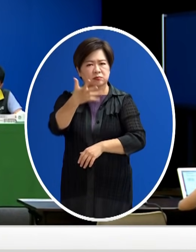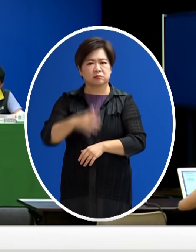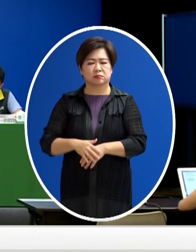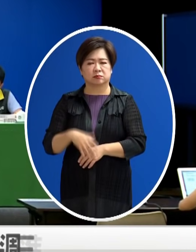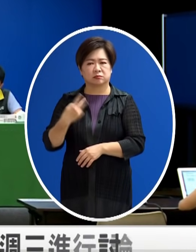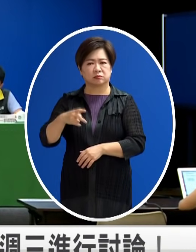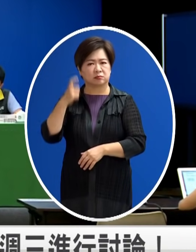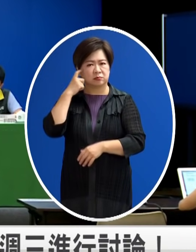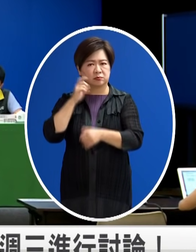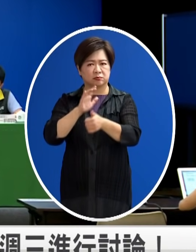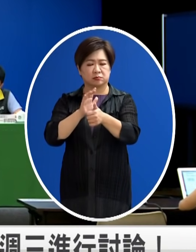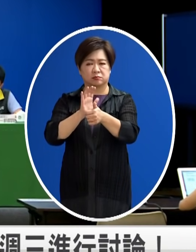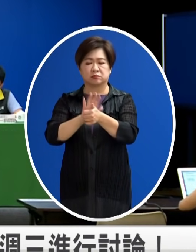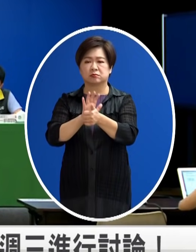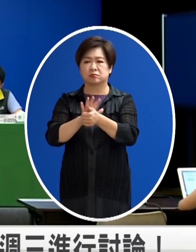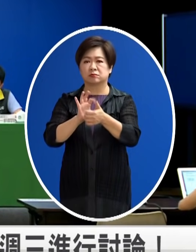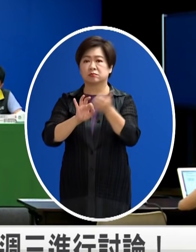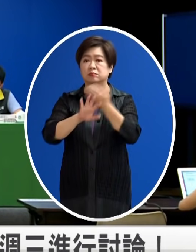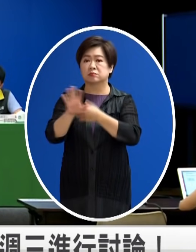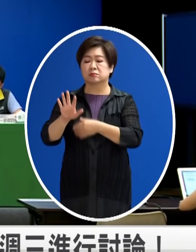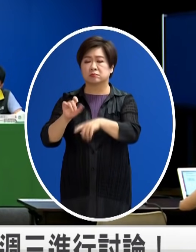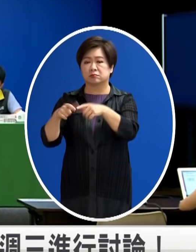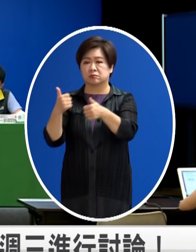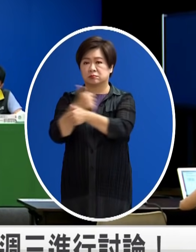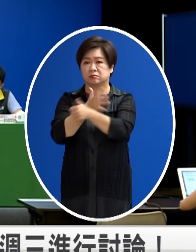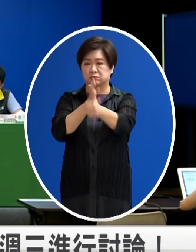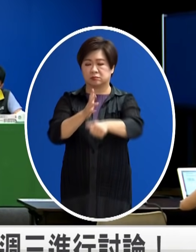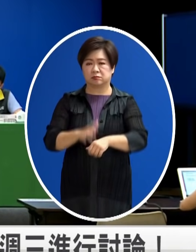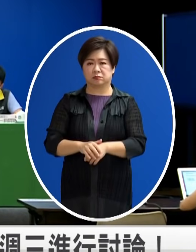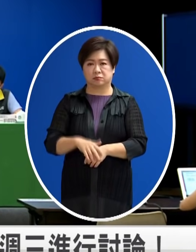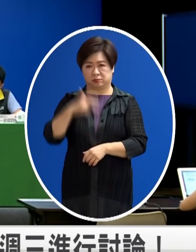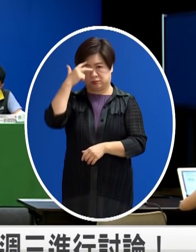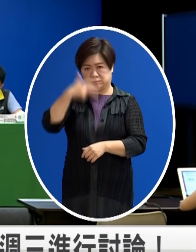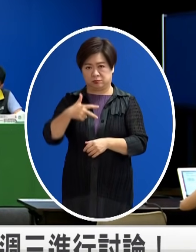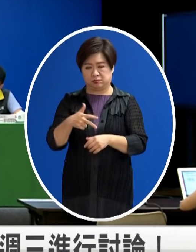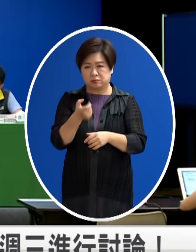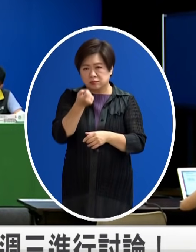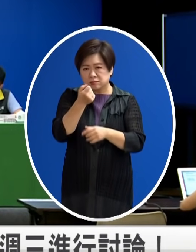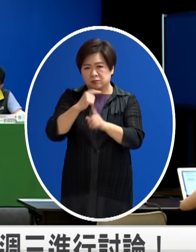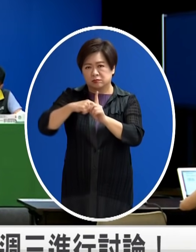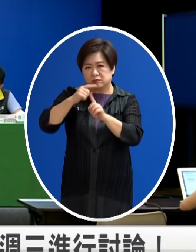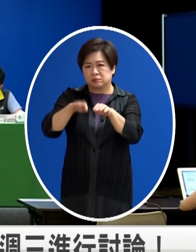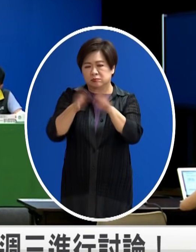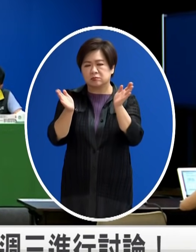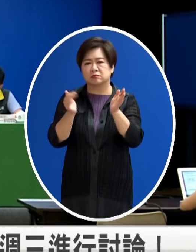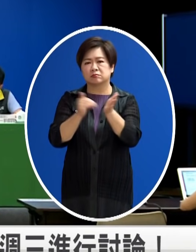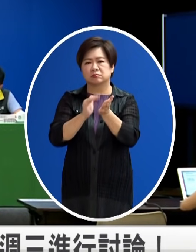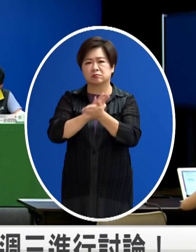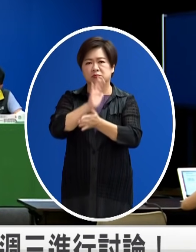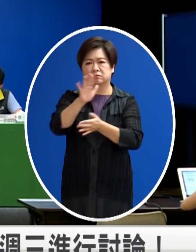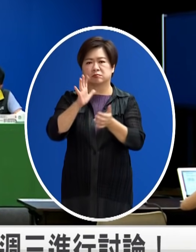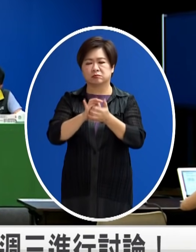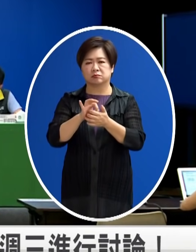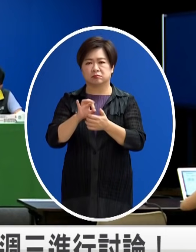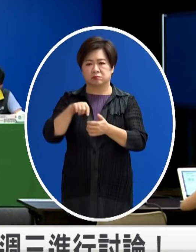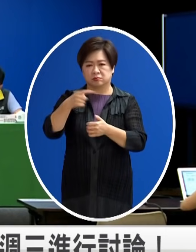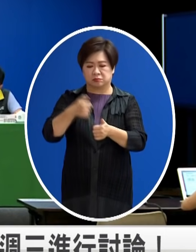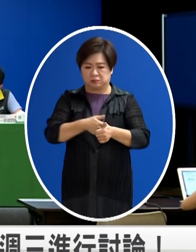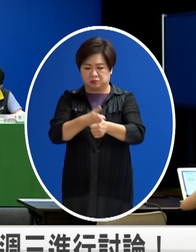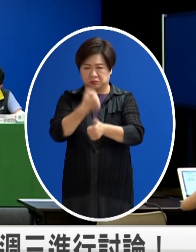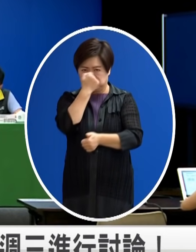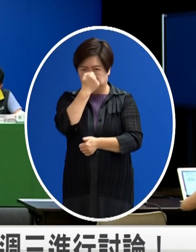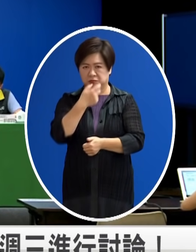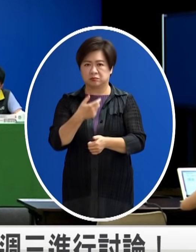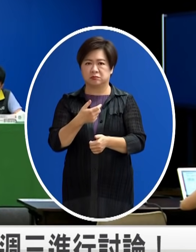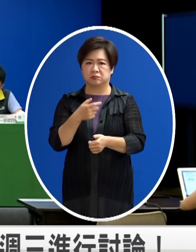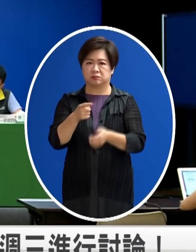帮黑猴健康提问，就是在下周微解封之后。公卫专家特别提醒，后续的监督控制才是重